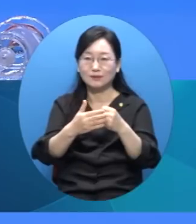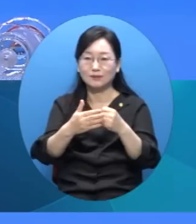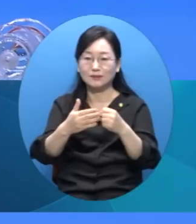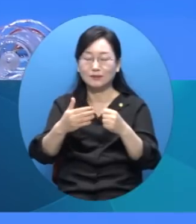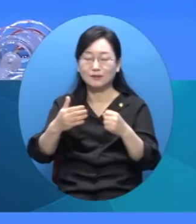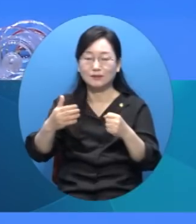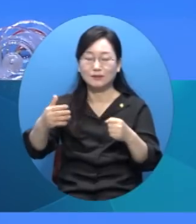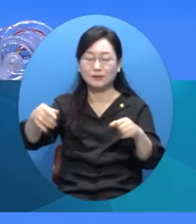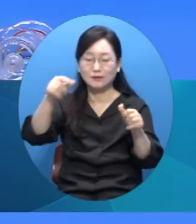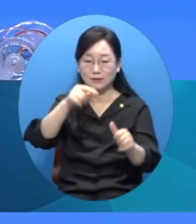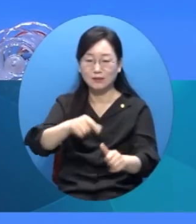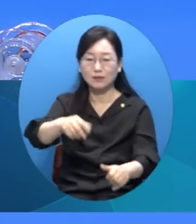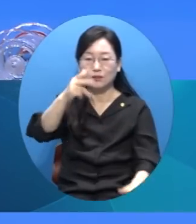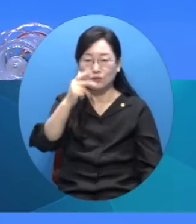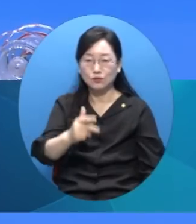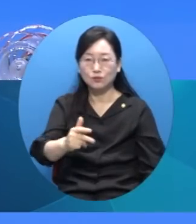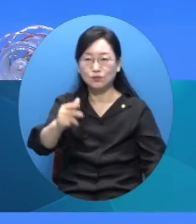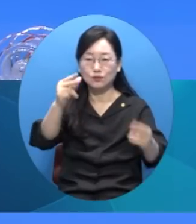죽었으니